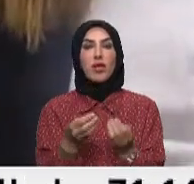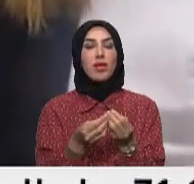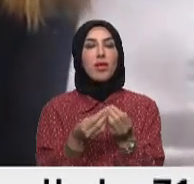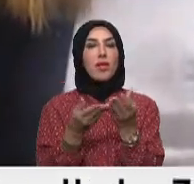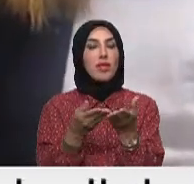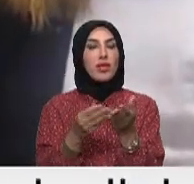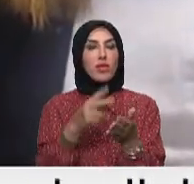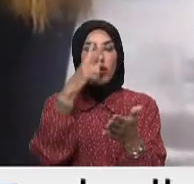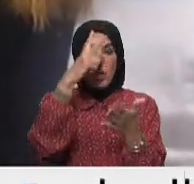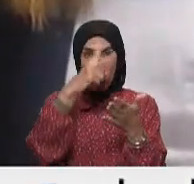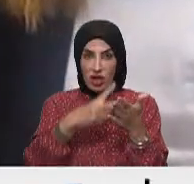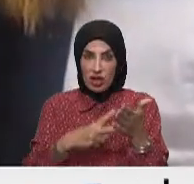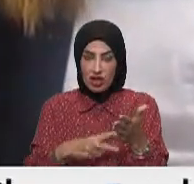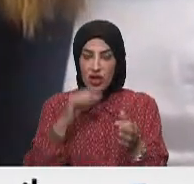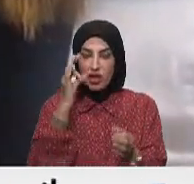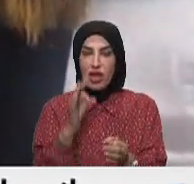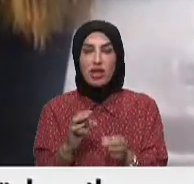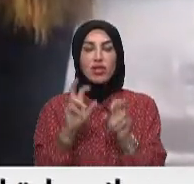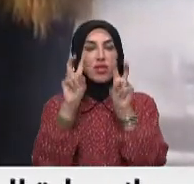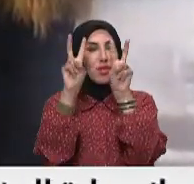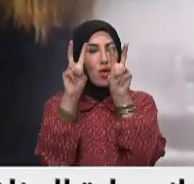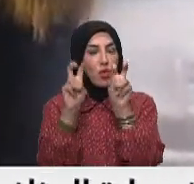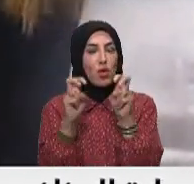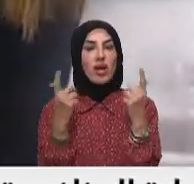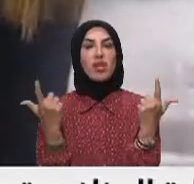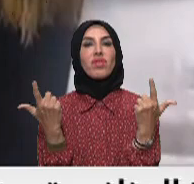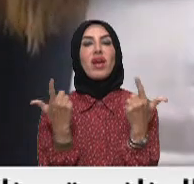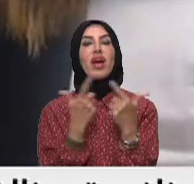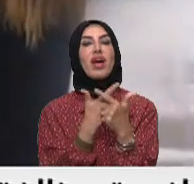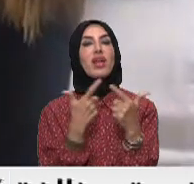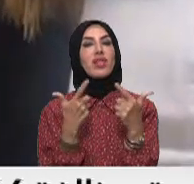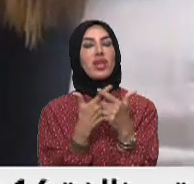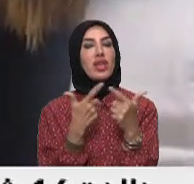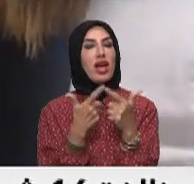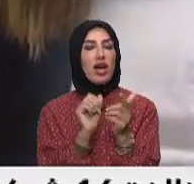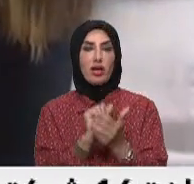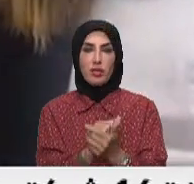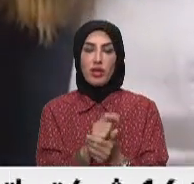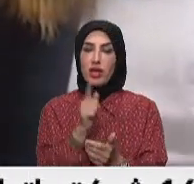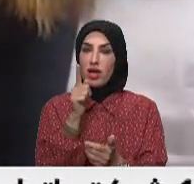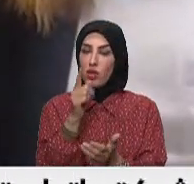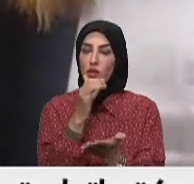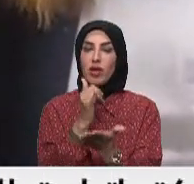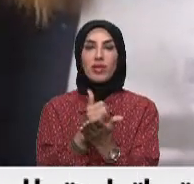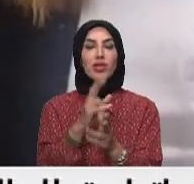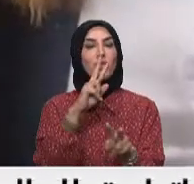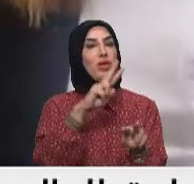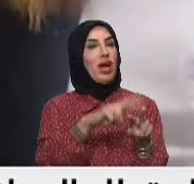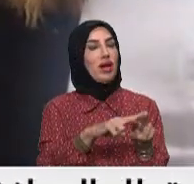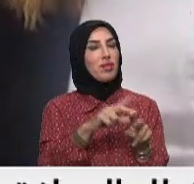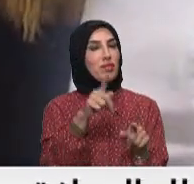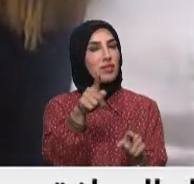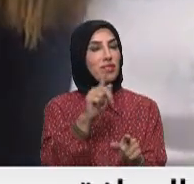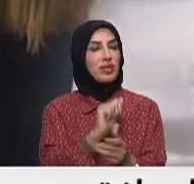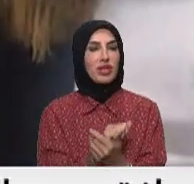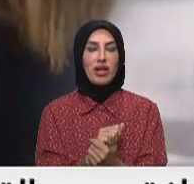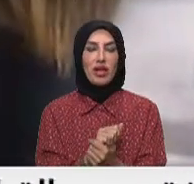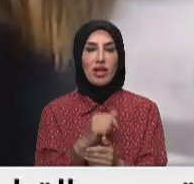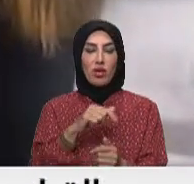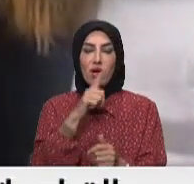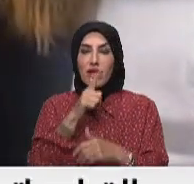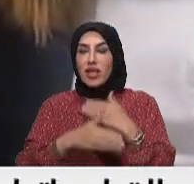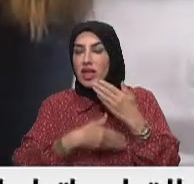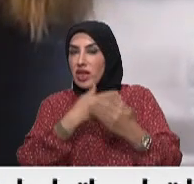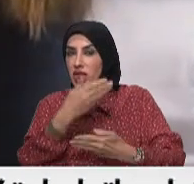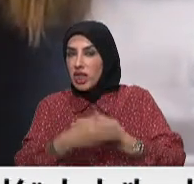السياسيين لتحمل أي إيجابية أو أي لحلحة إذا ما أمكن القول في هذه المساعي